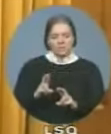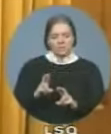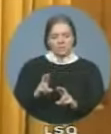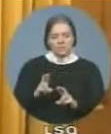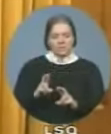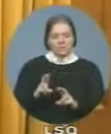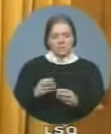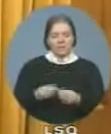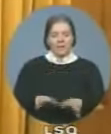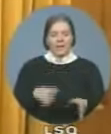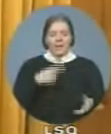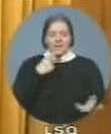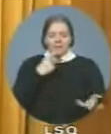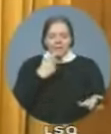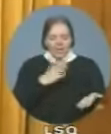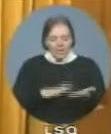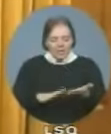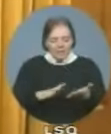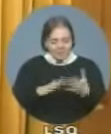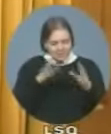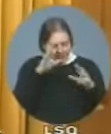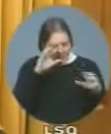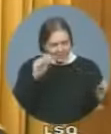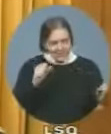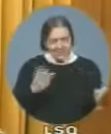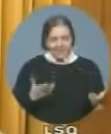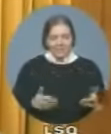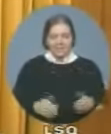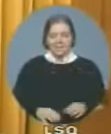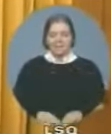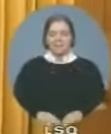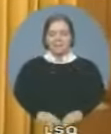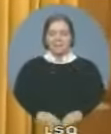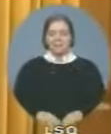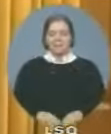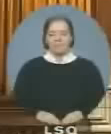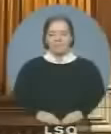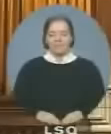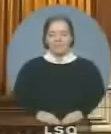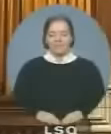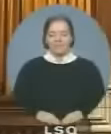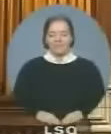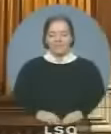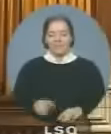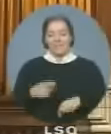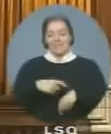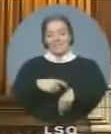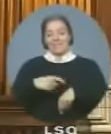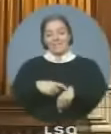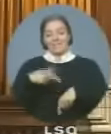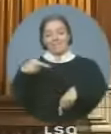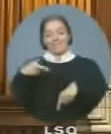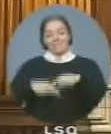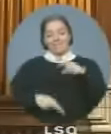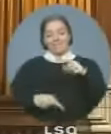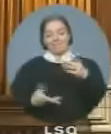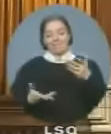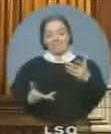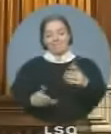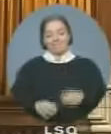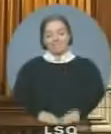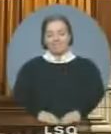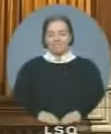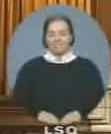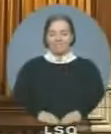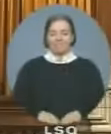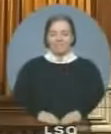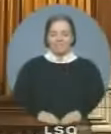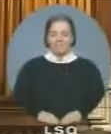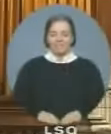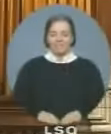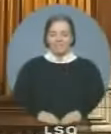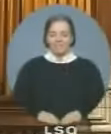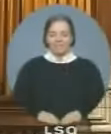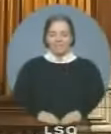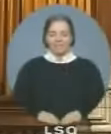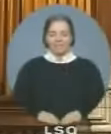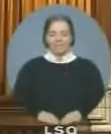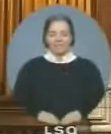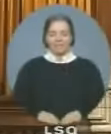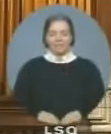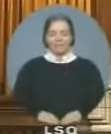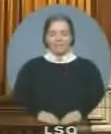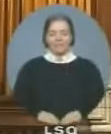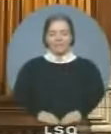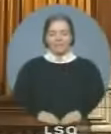J'en perds la parole, Monsieur le Président. Oui, oui. Mais le don est expiré. L'honorable leader du gouvernement à la